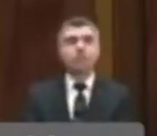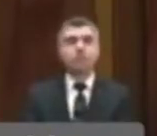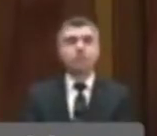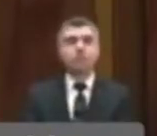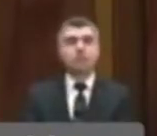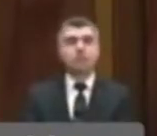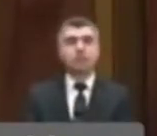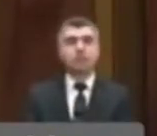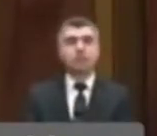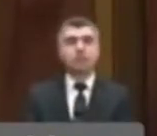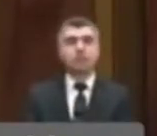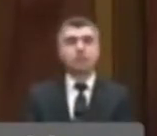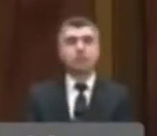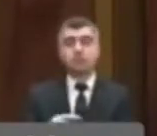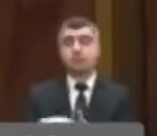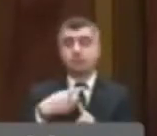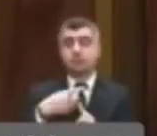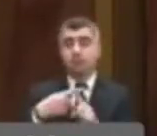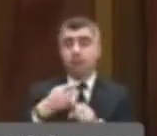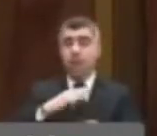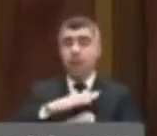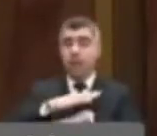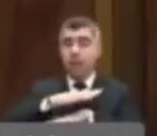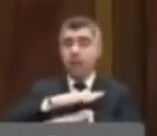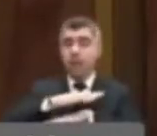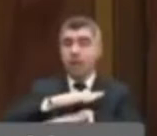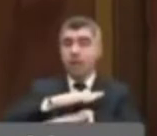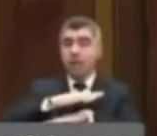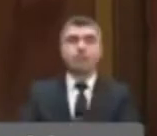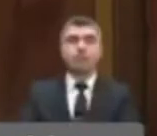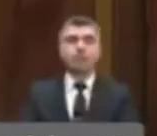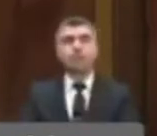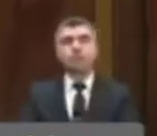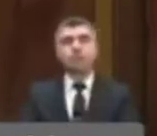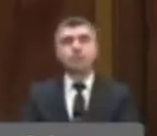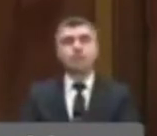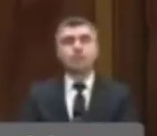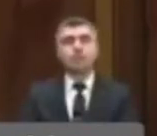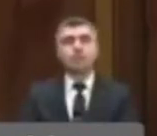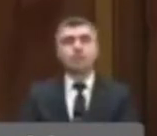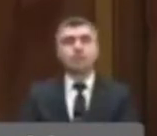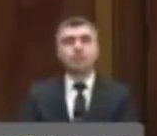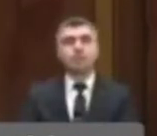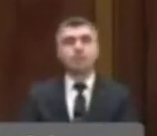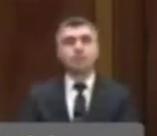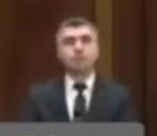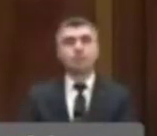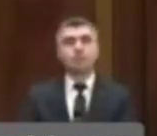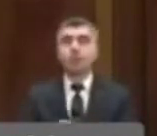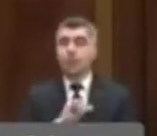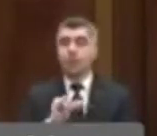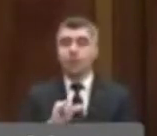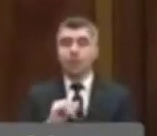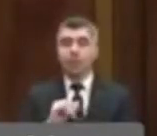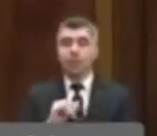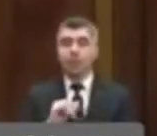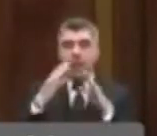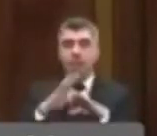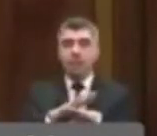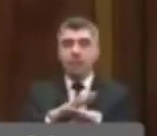كذلك احترام، لانه قال بانه ما كاينش ثقافه